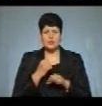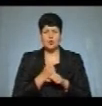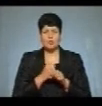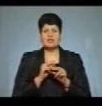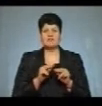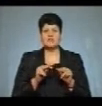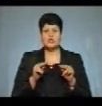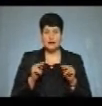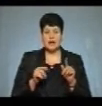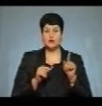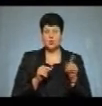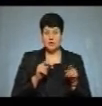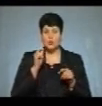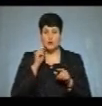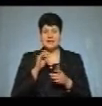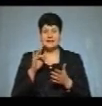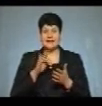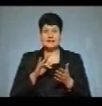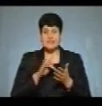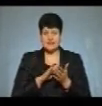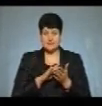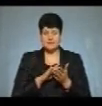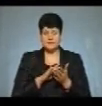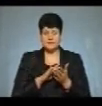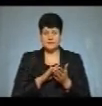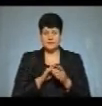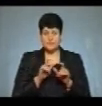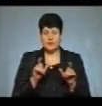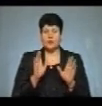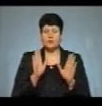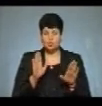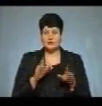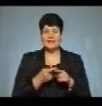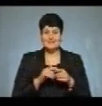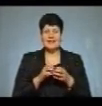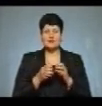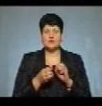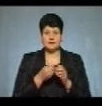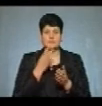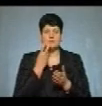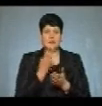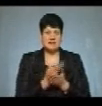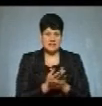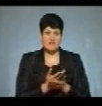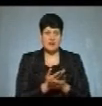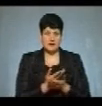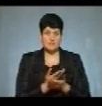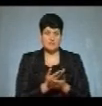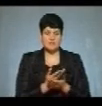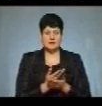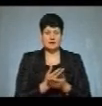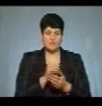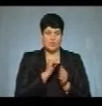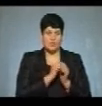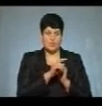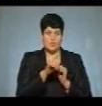вчителя, тоді Український центр буде ці результати представляти на персональній сторінці